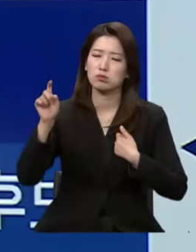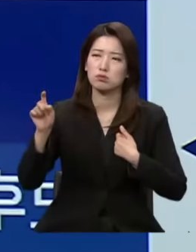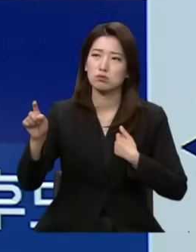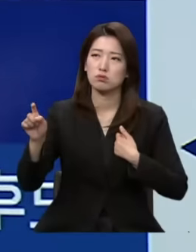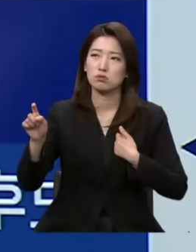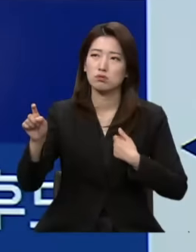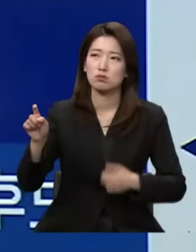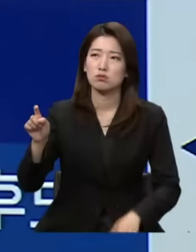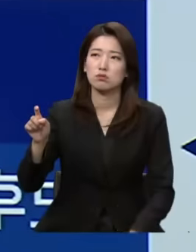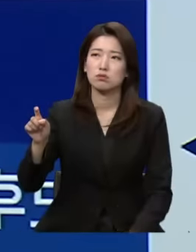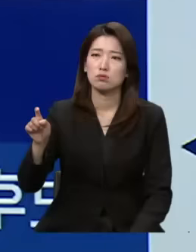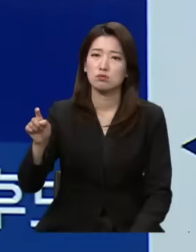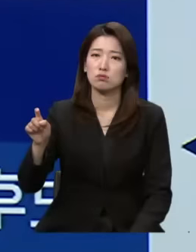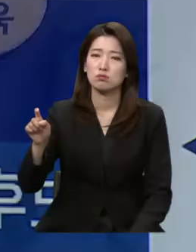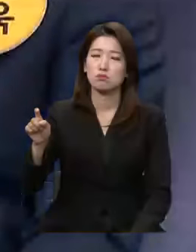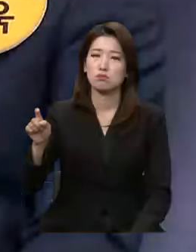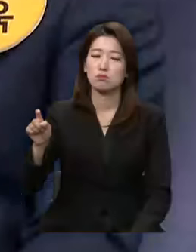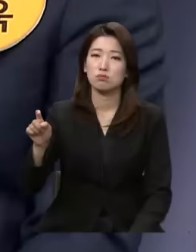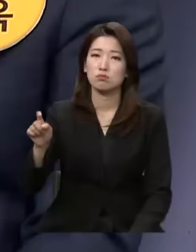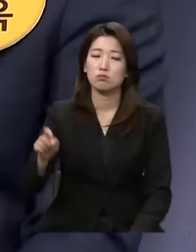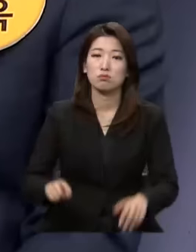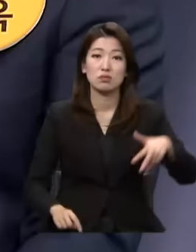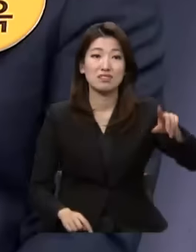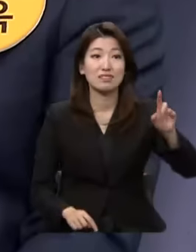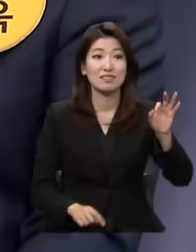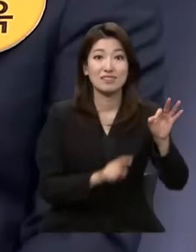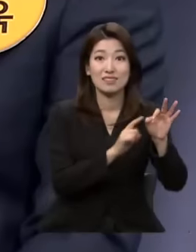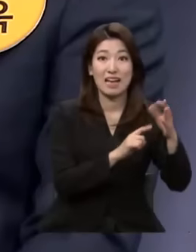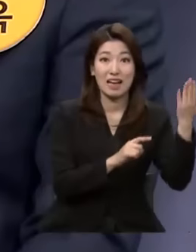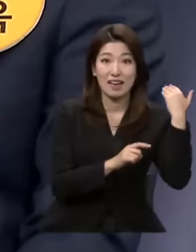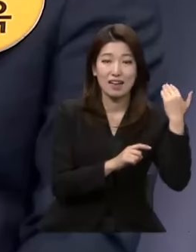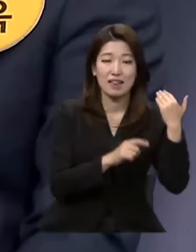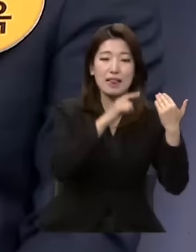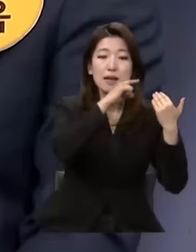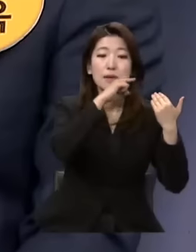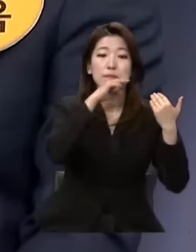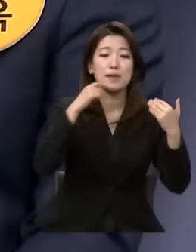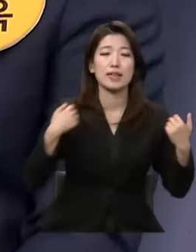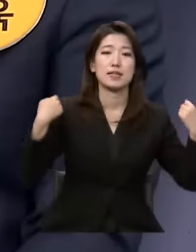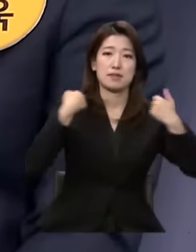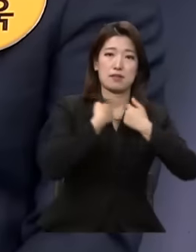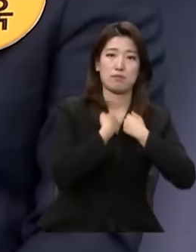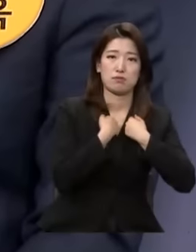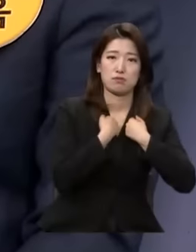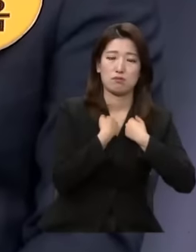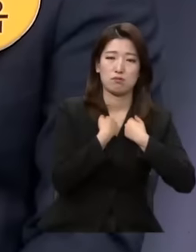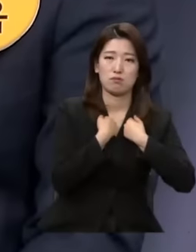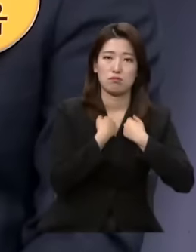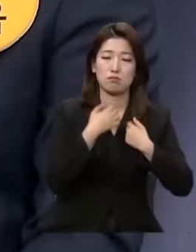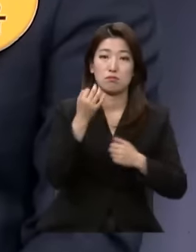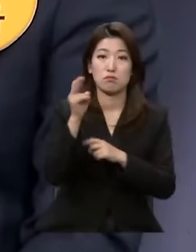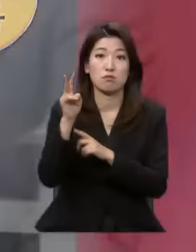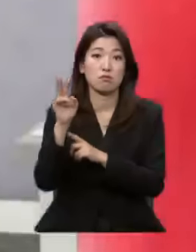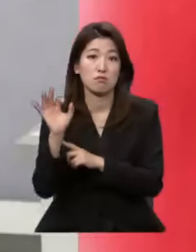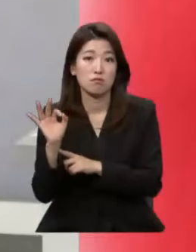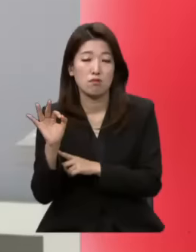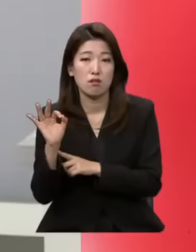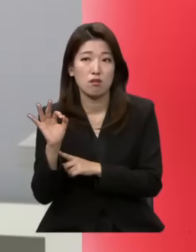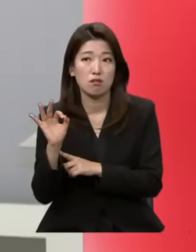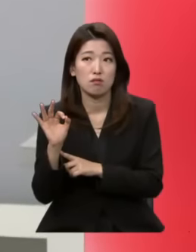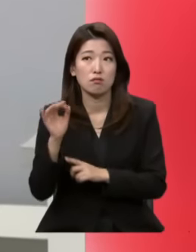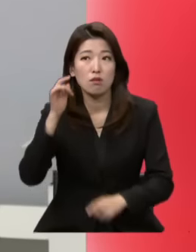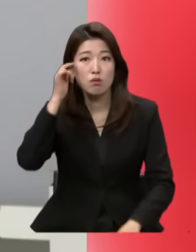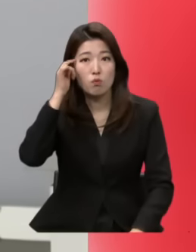빨간색이 당 포 입었거든요 근데 양석 후보는 정장을 입고 나왔습니다 토론에